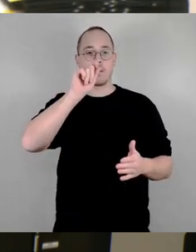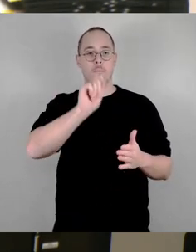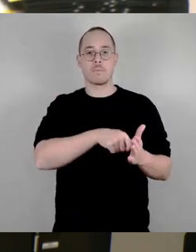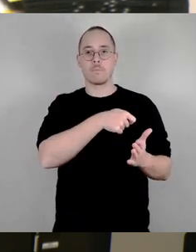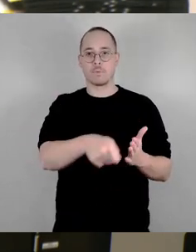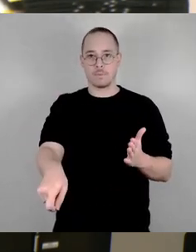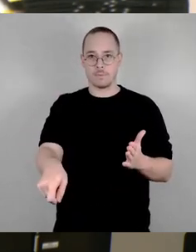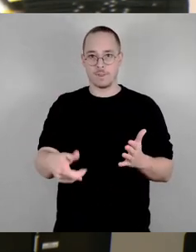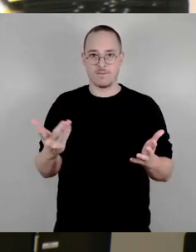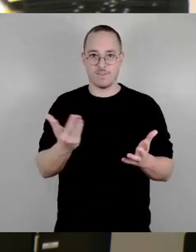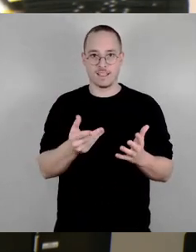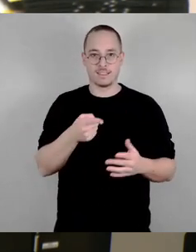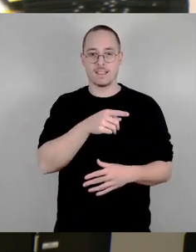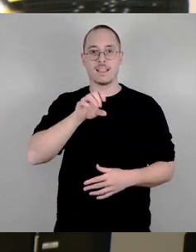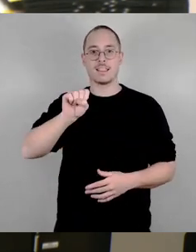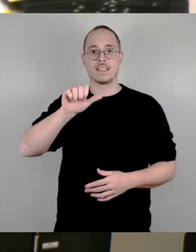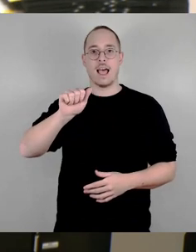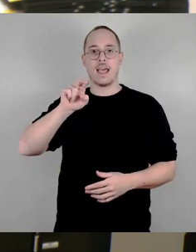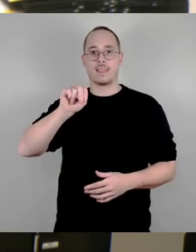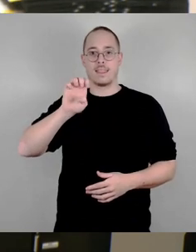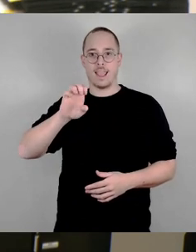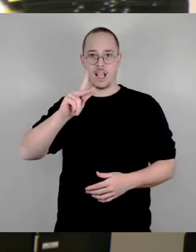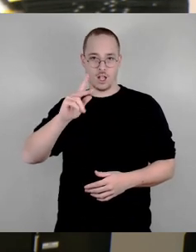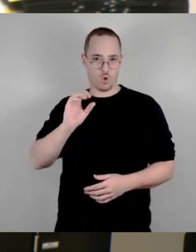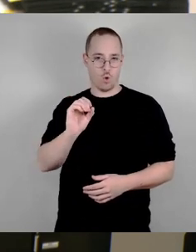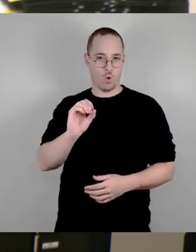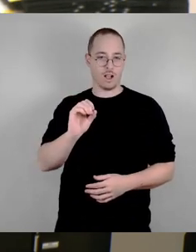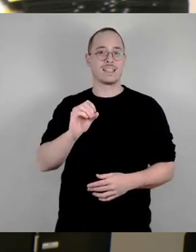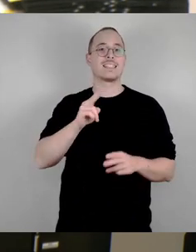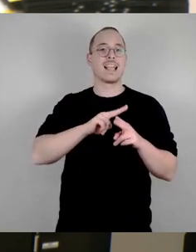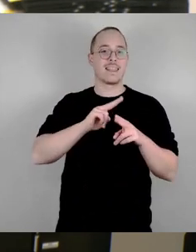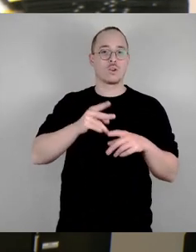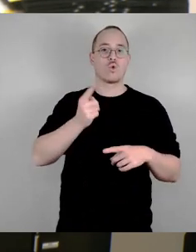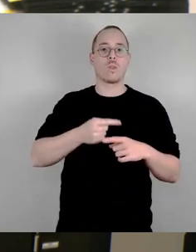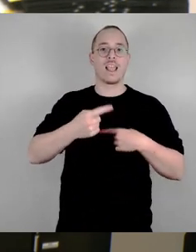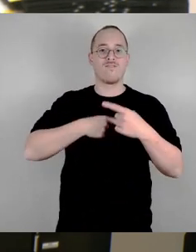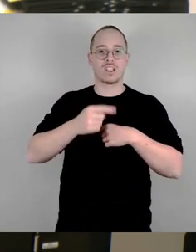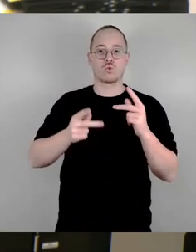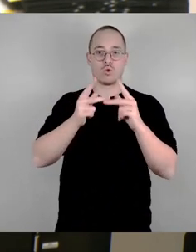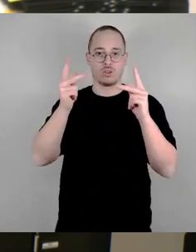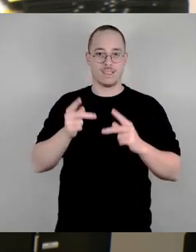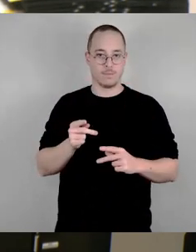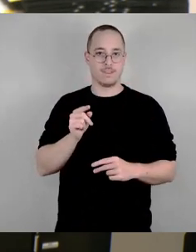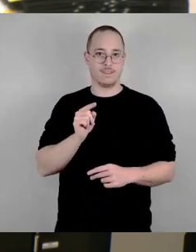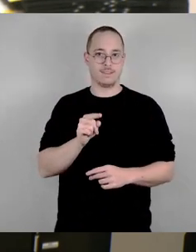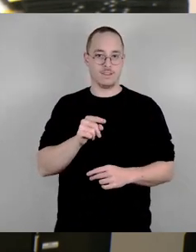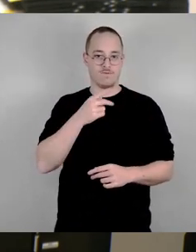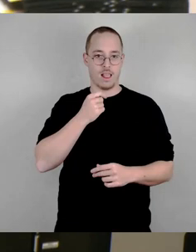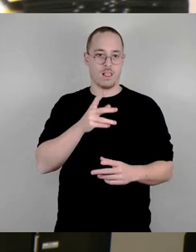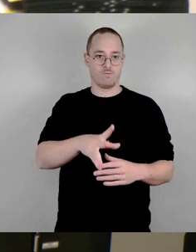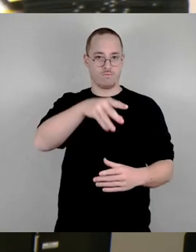SANECO, in das Sanierungs- und Entwicklungskonzept von Sportstätten aufzunehmen. Mittlerweile entwickelt sich das